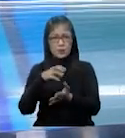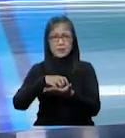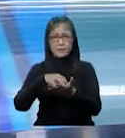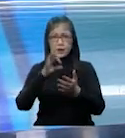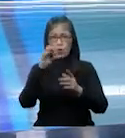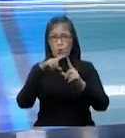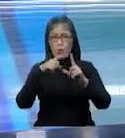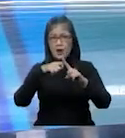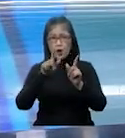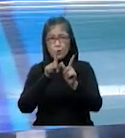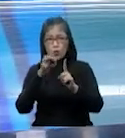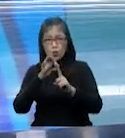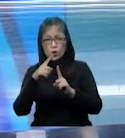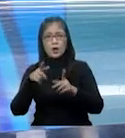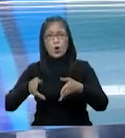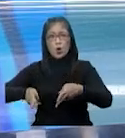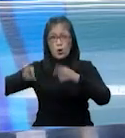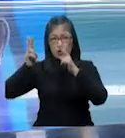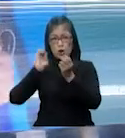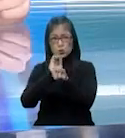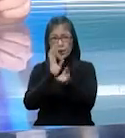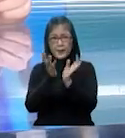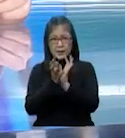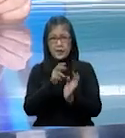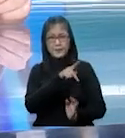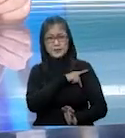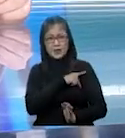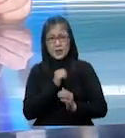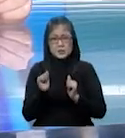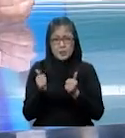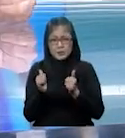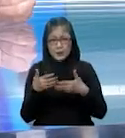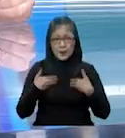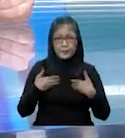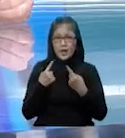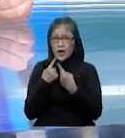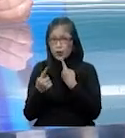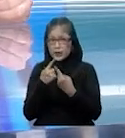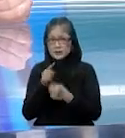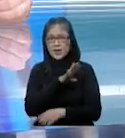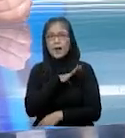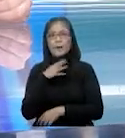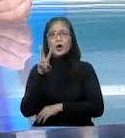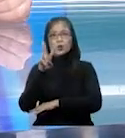Hotel and Residence Surabaya, para peserta antusias mengikuti audisi yang digelar selama 2 hari